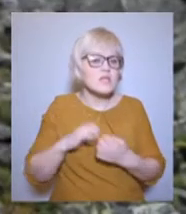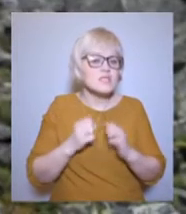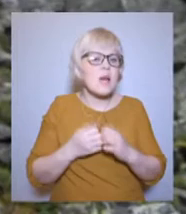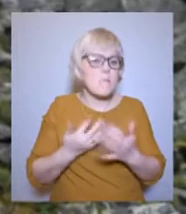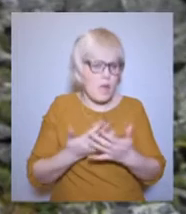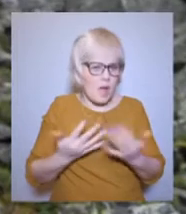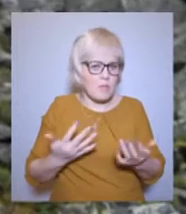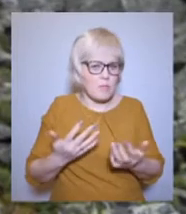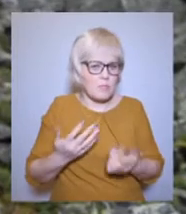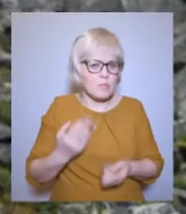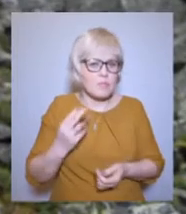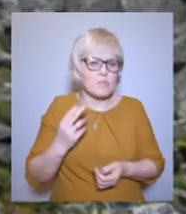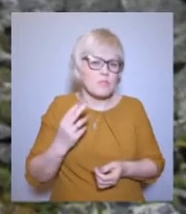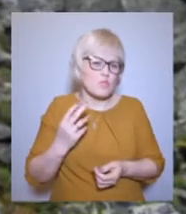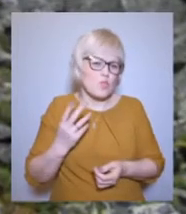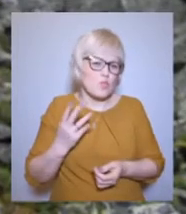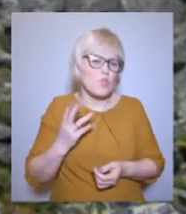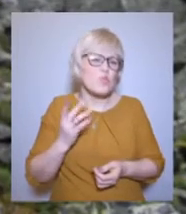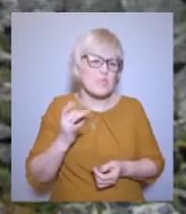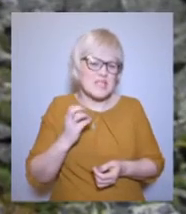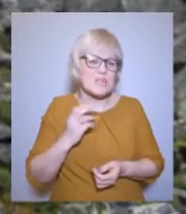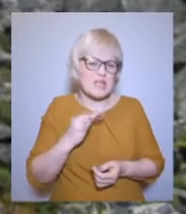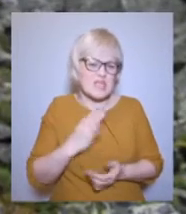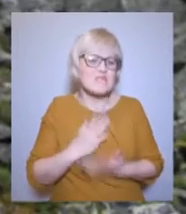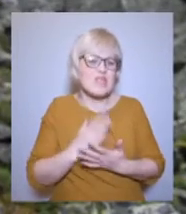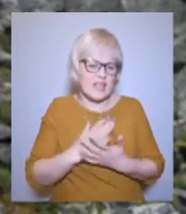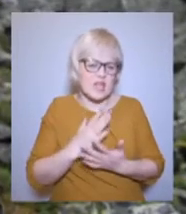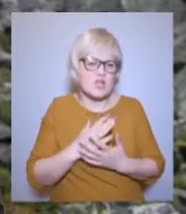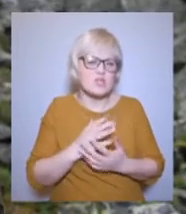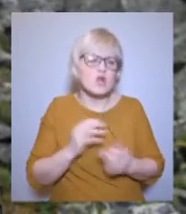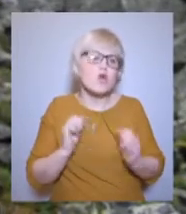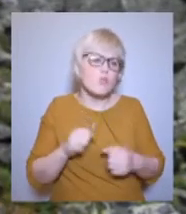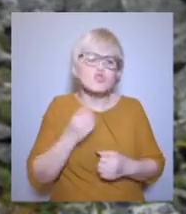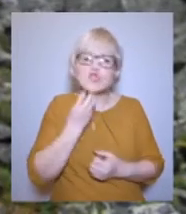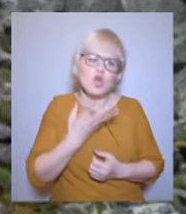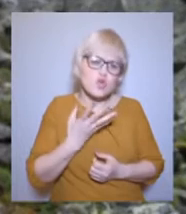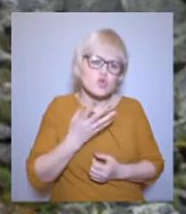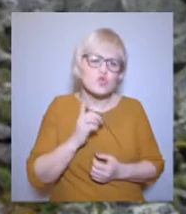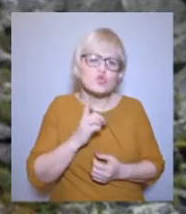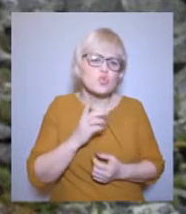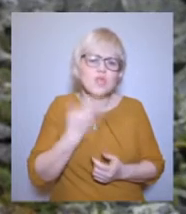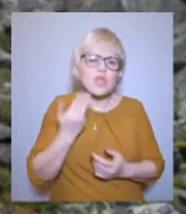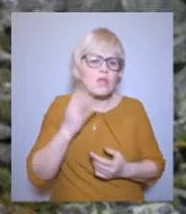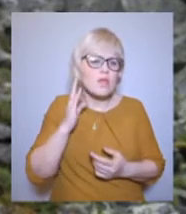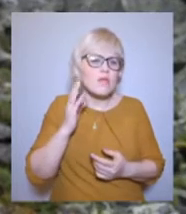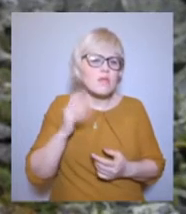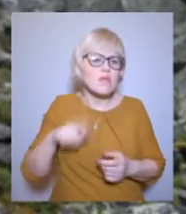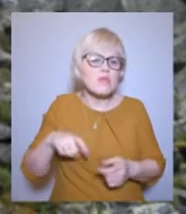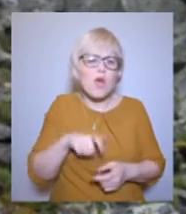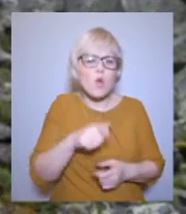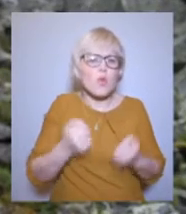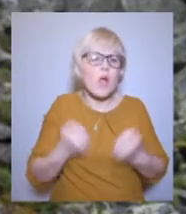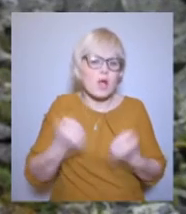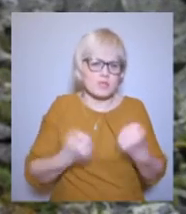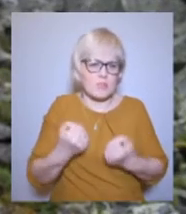Много полезных ископаемых, перспектива есть. Другое дело, что может и хорошо, что нет транспортной сети.